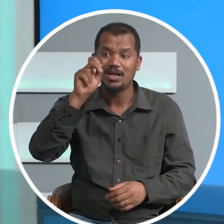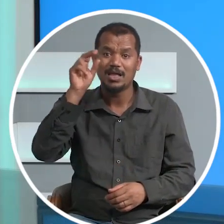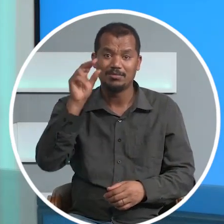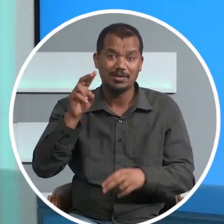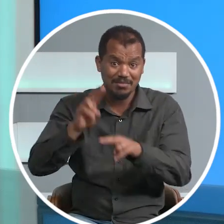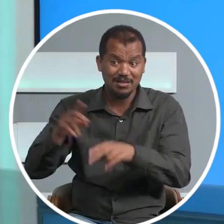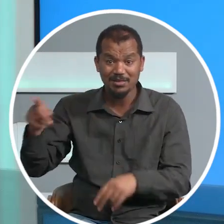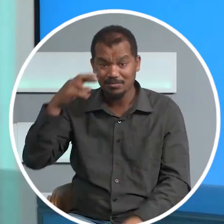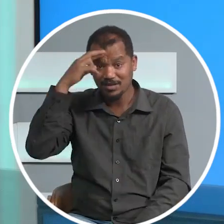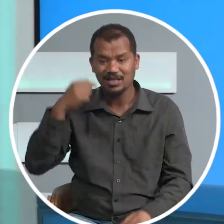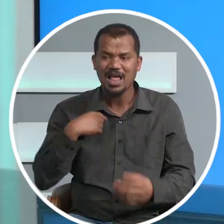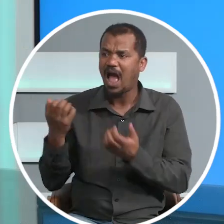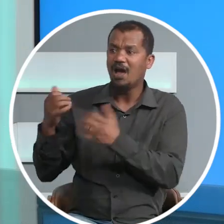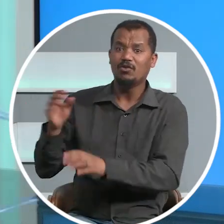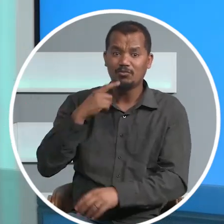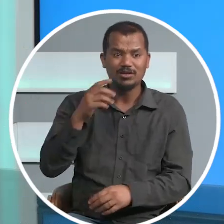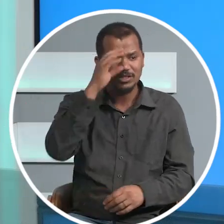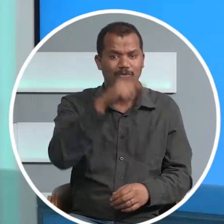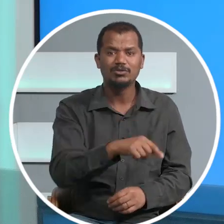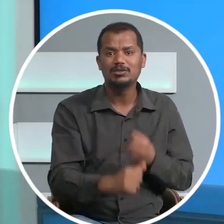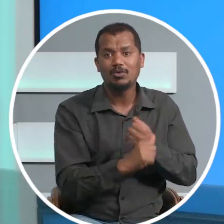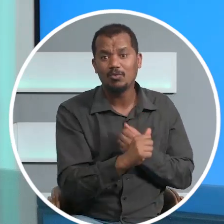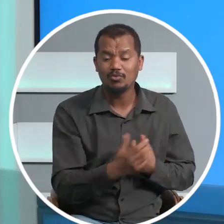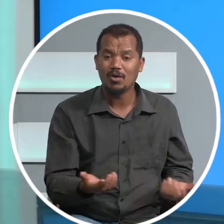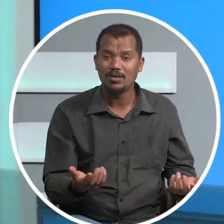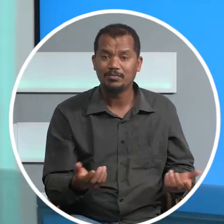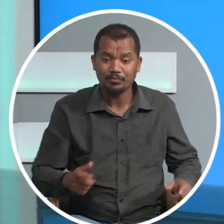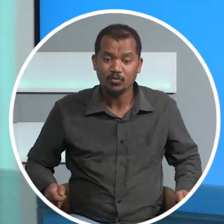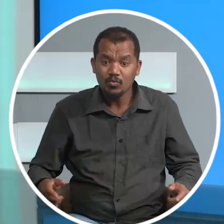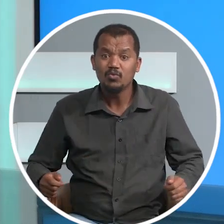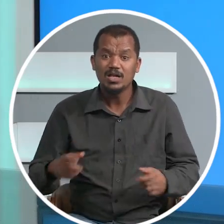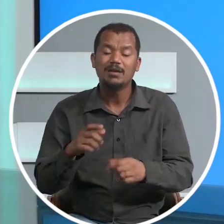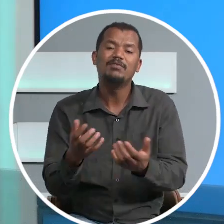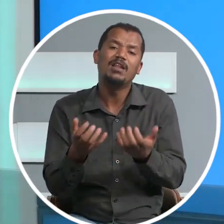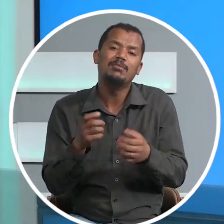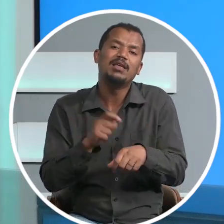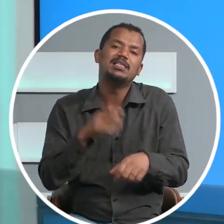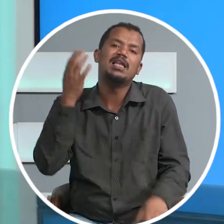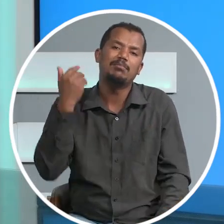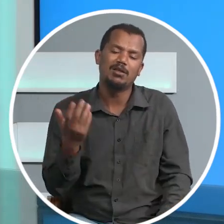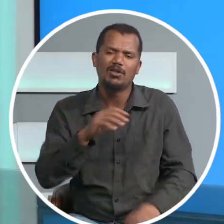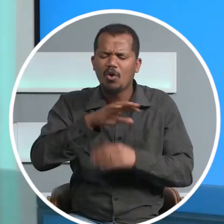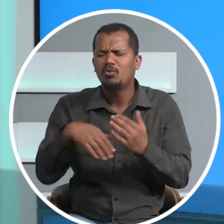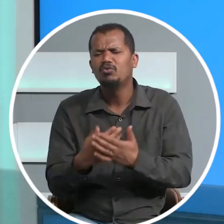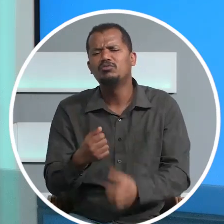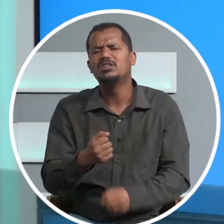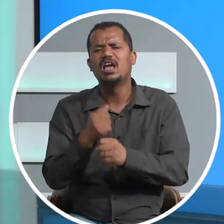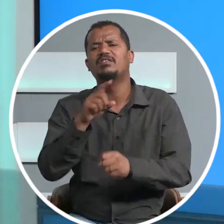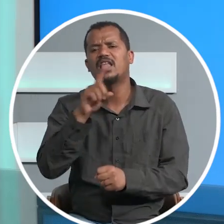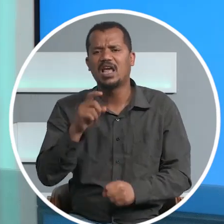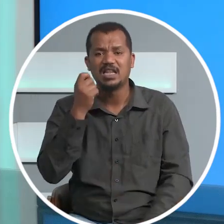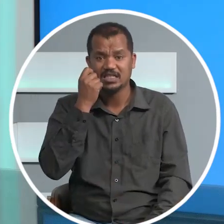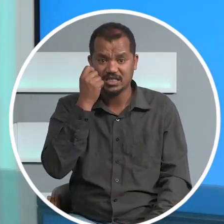በመቀመጡ አንፈልገው ምን ደግሞ ሰዎች ለቦታው ግዴታ ነው። አሁን ደግሞ ዊልቸር የምንፈልግበትም ጊዜ መጣና የሁሉንም ድጋፍ